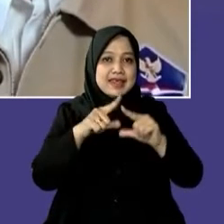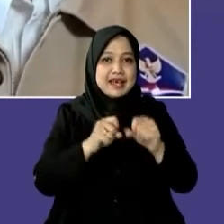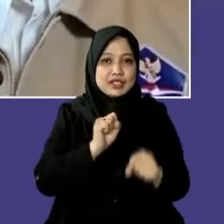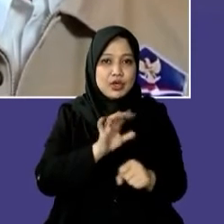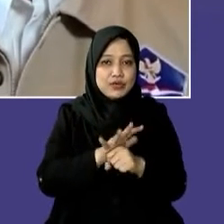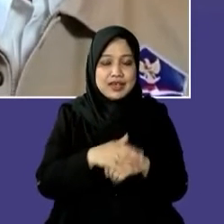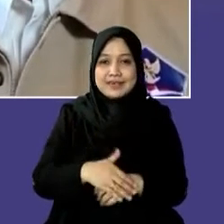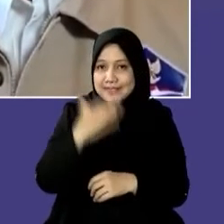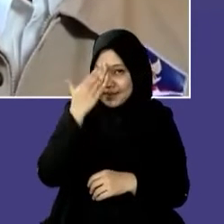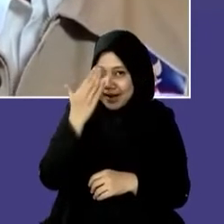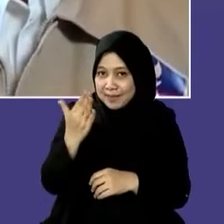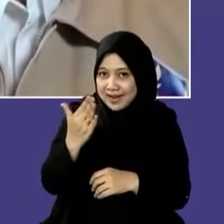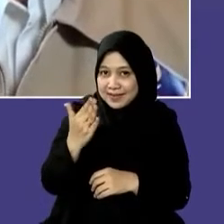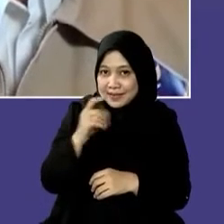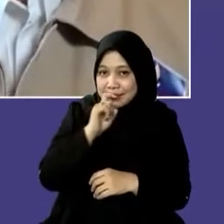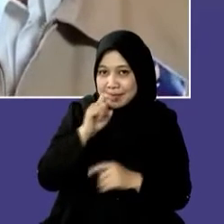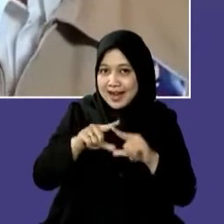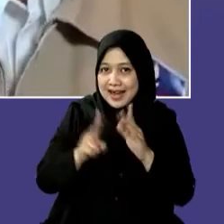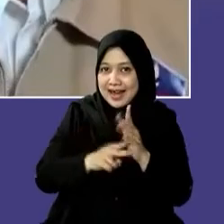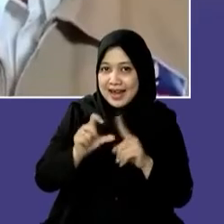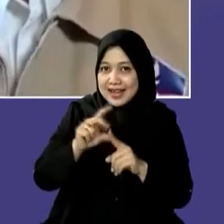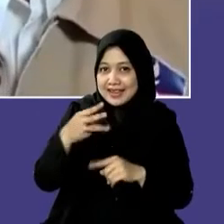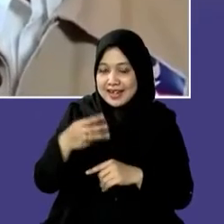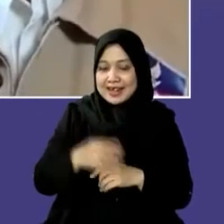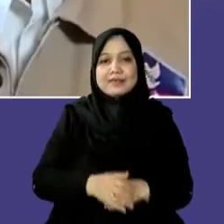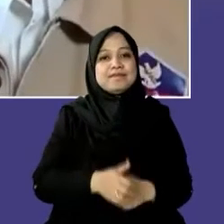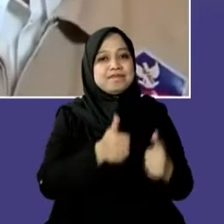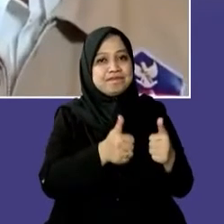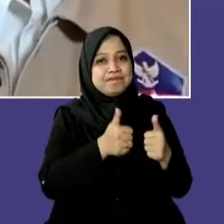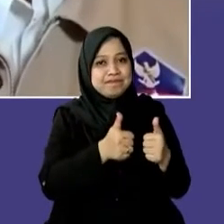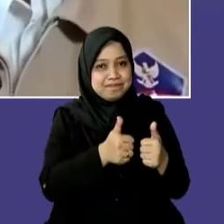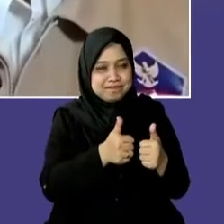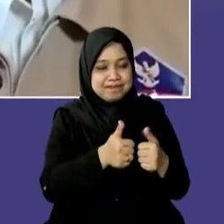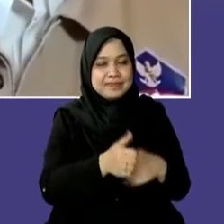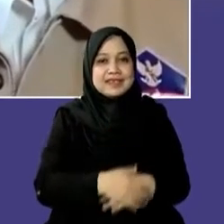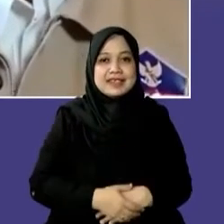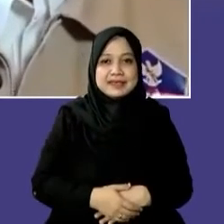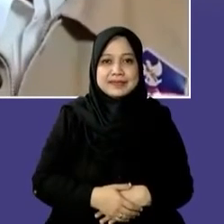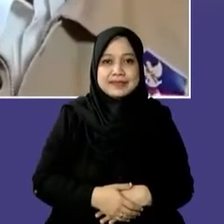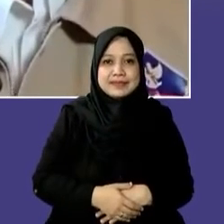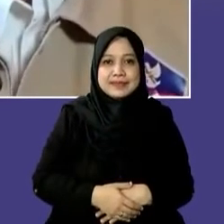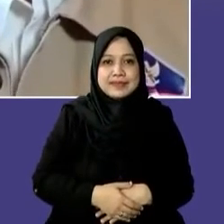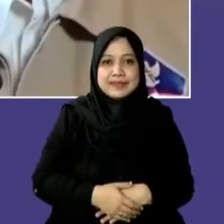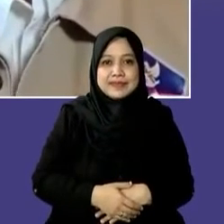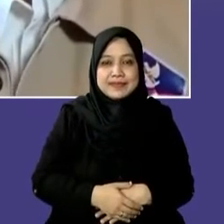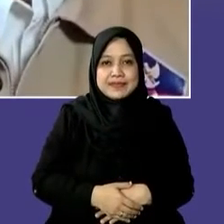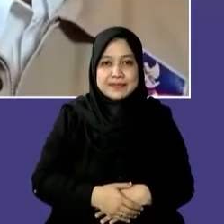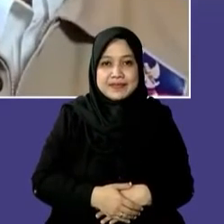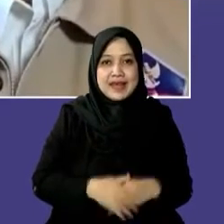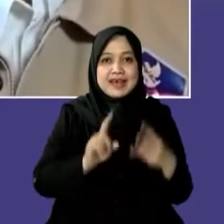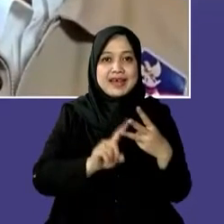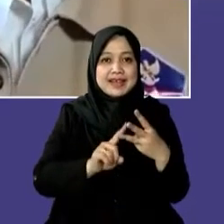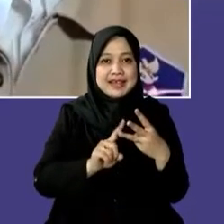apa kabar Mas Andre baik apa kabar mbak saat-saat terus terus ya kita selanjutnya